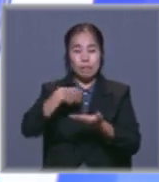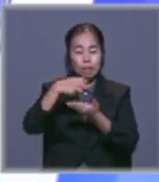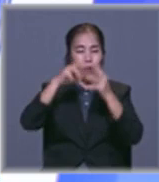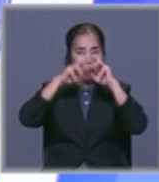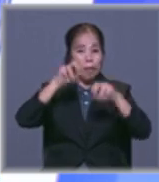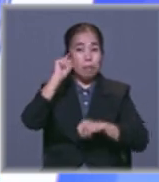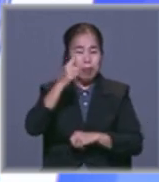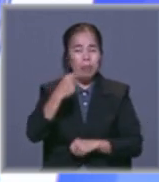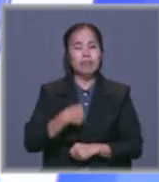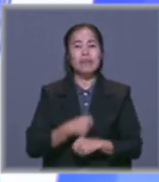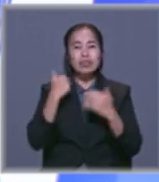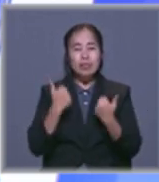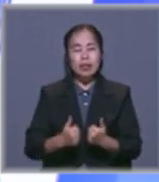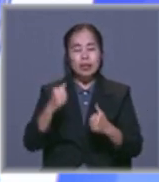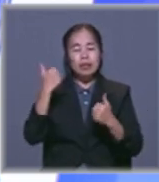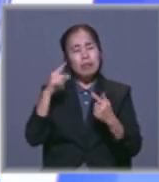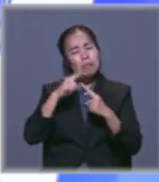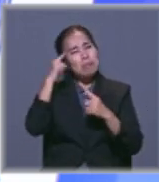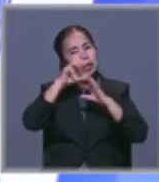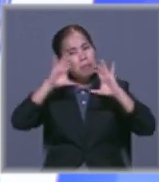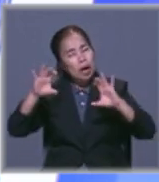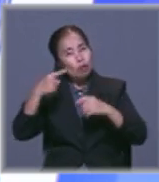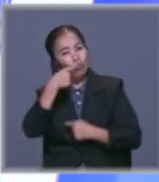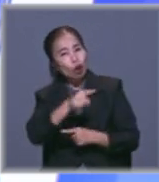อว่าหลังจากนี้ไปนะครับฝั่งรัฐบาลจะตอบโต้ฝั่